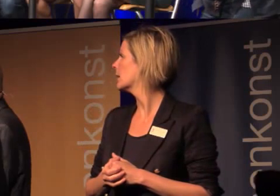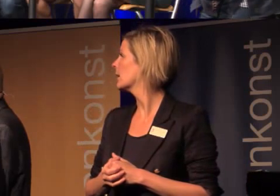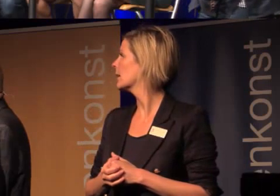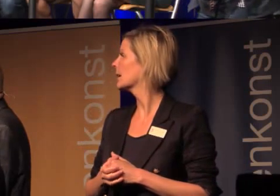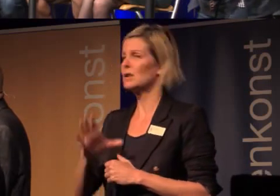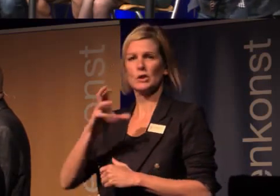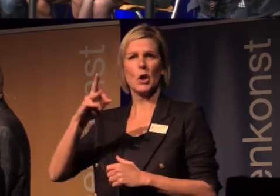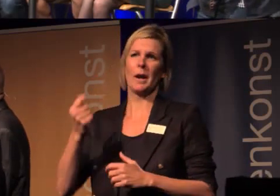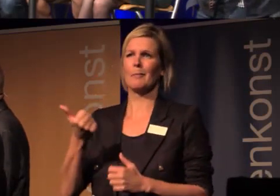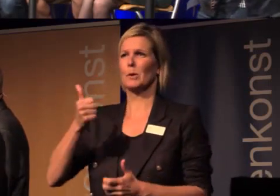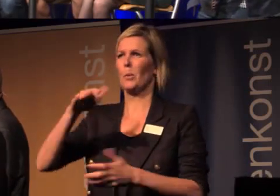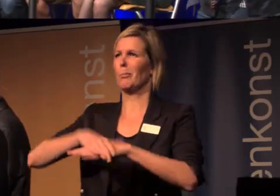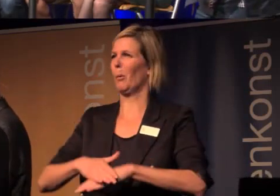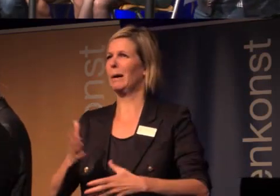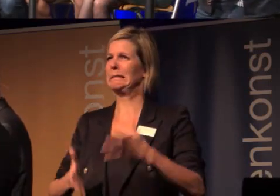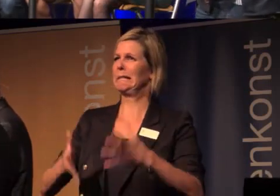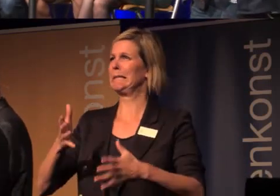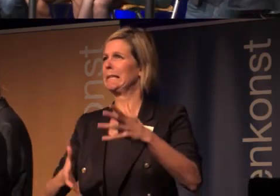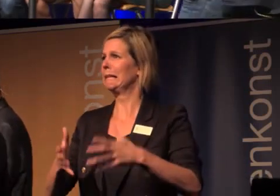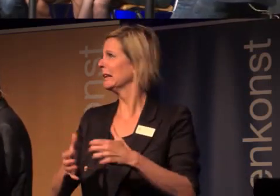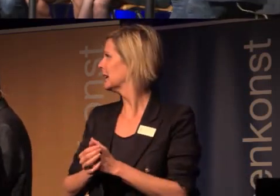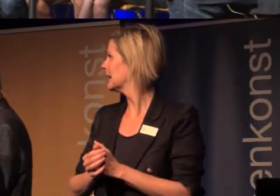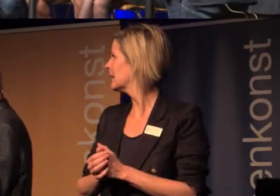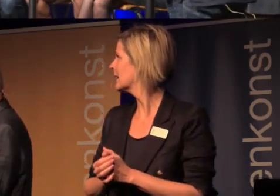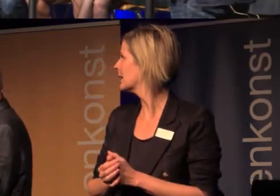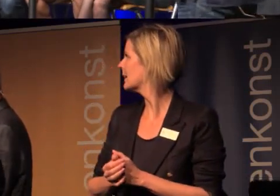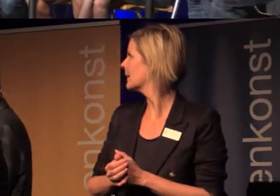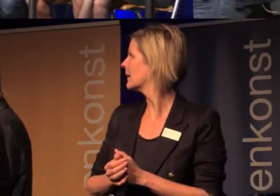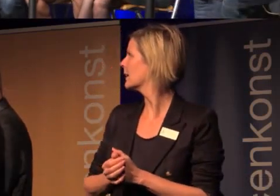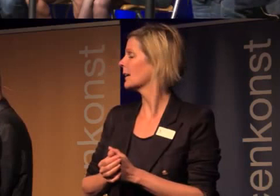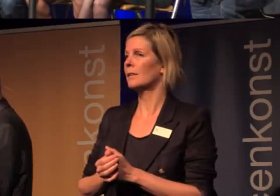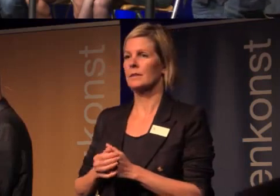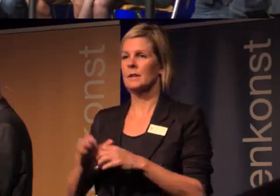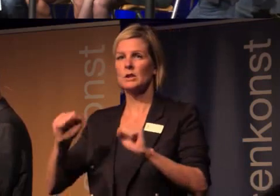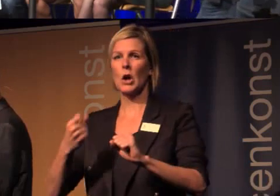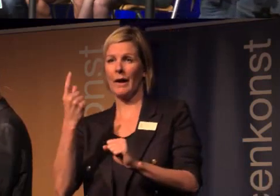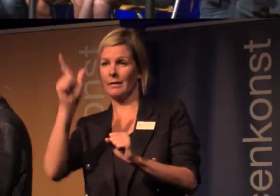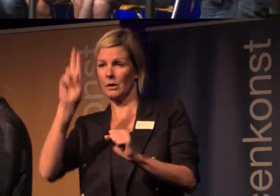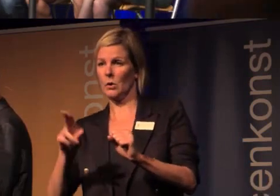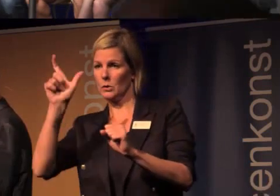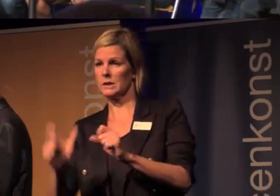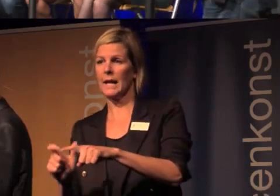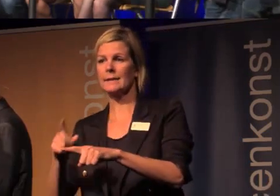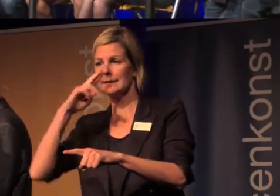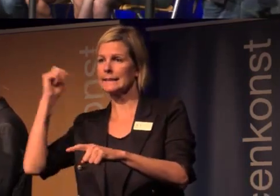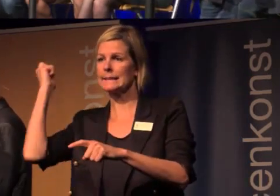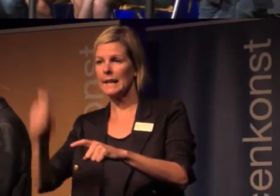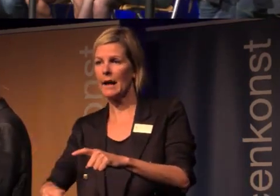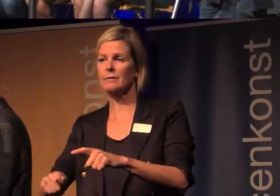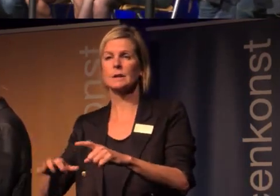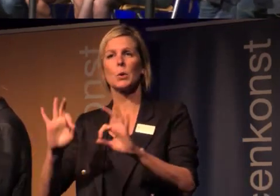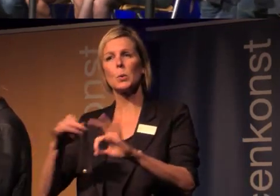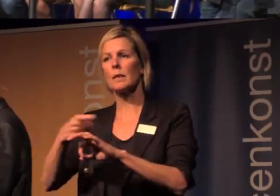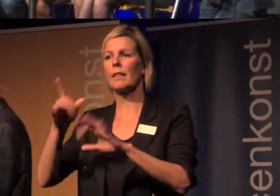Det beror på. Alltså, får man skriva ner? Ska en konstnär kunna straffas för